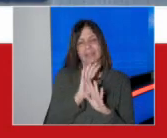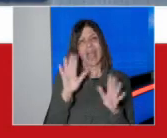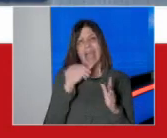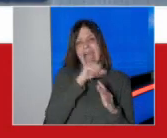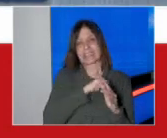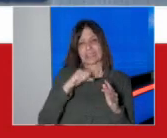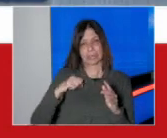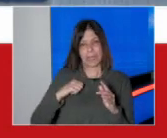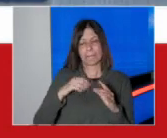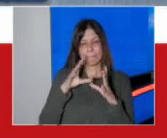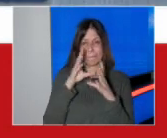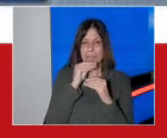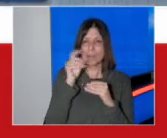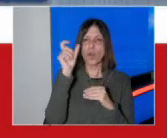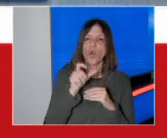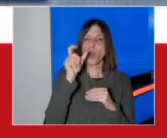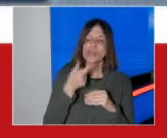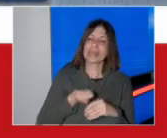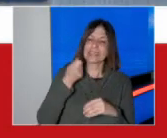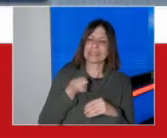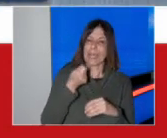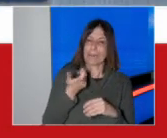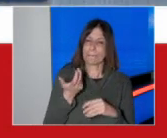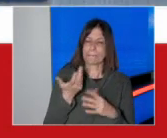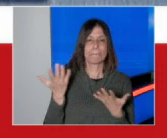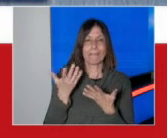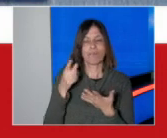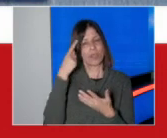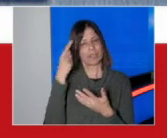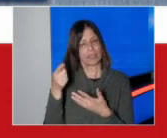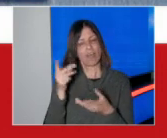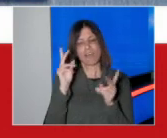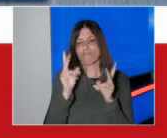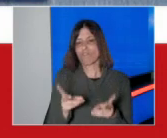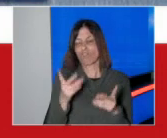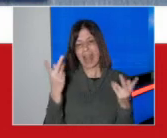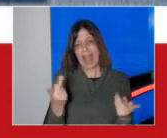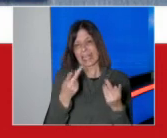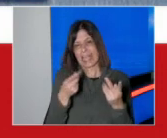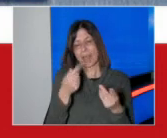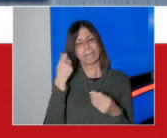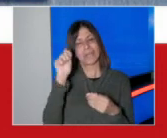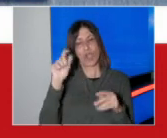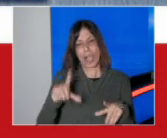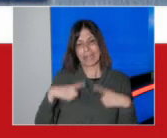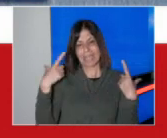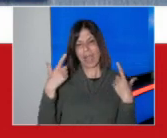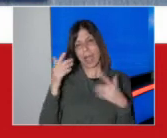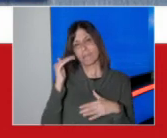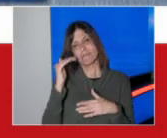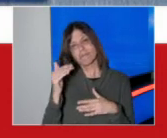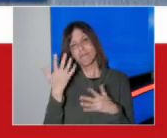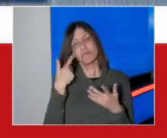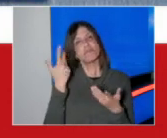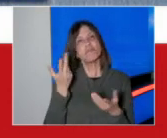לעצמאים? כשאנחנו מדברים על אוכלוסיית השכירים, איפה עוד לדעתך היה אפשר להקל עליהם ביוקר המחיה ברמה, אני לא יודע